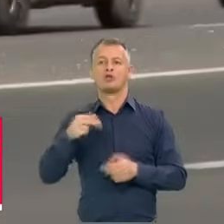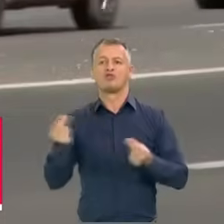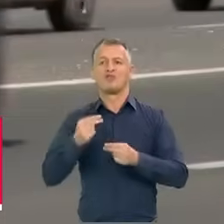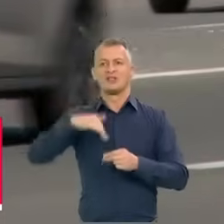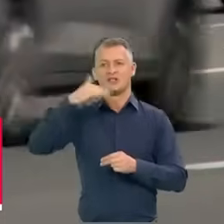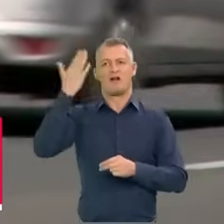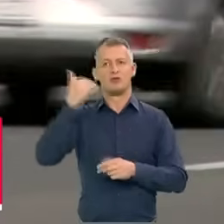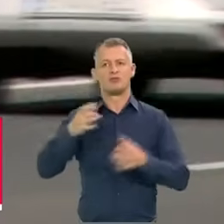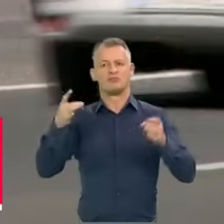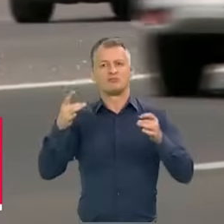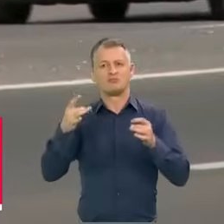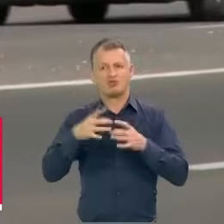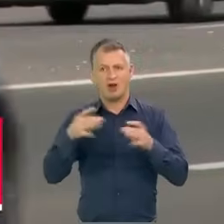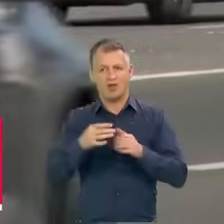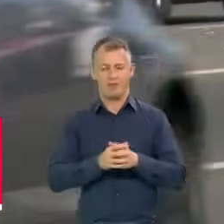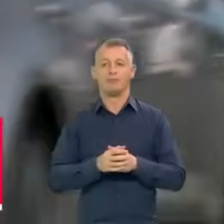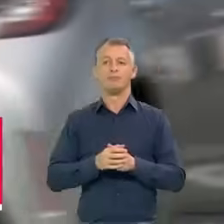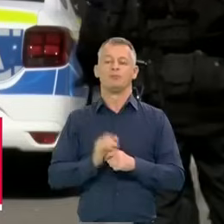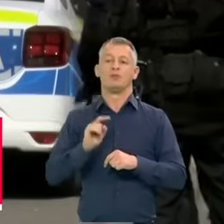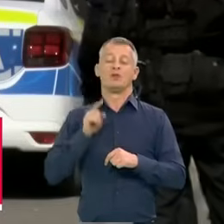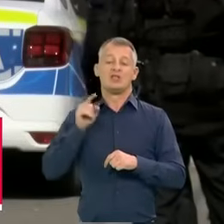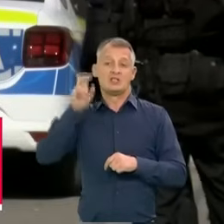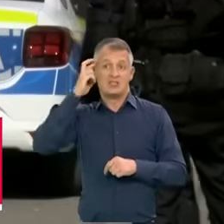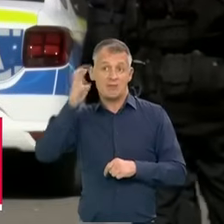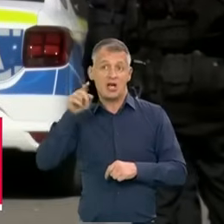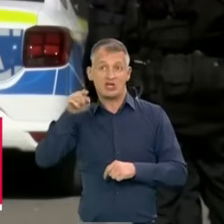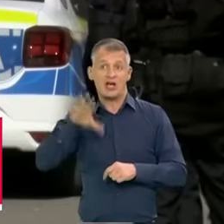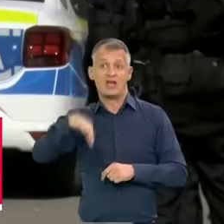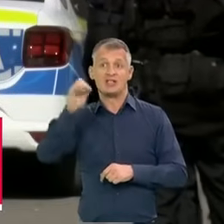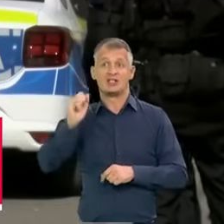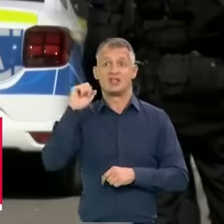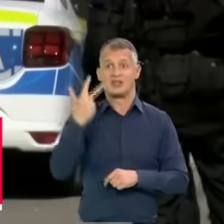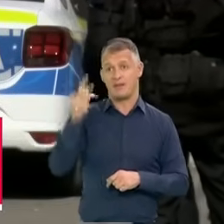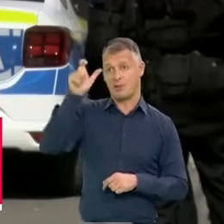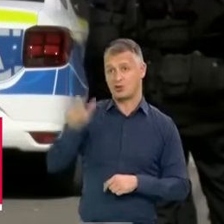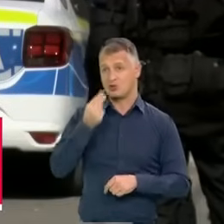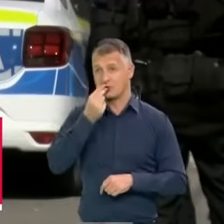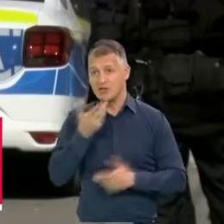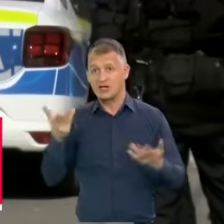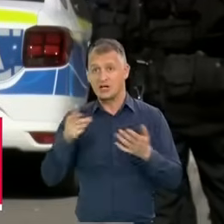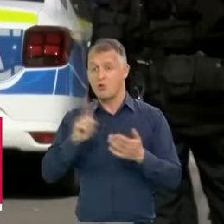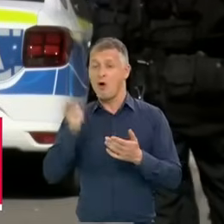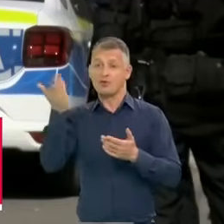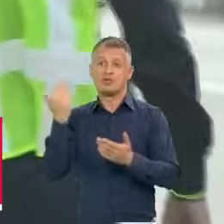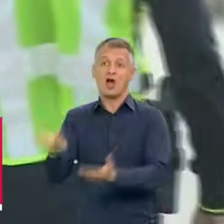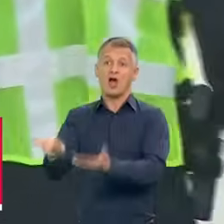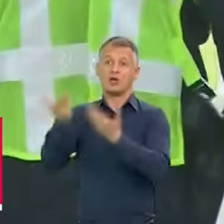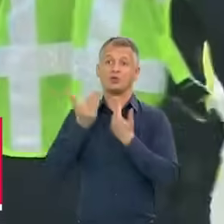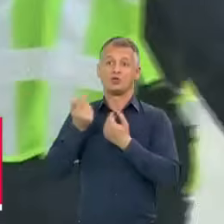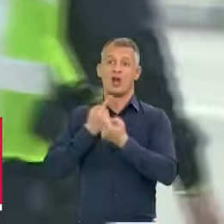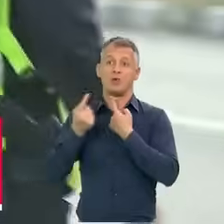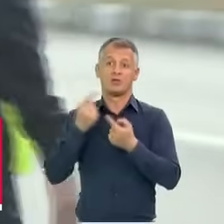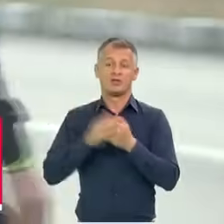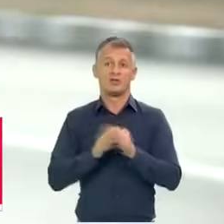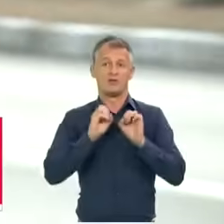altercația aceștia speră că așa îi vor găsi pe cei trei suspecți care nu au fost încă aduși la audieri surse din